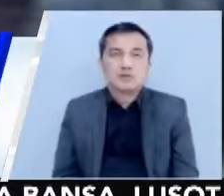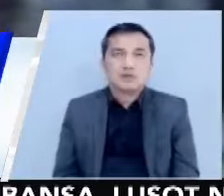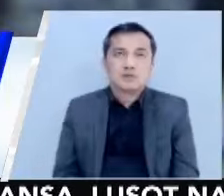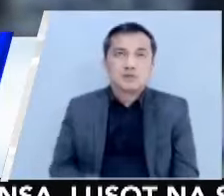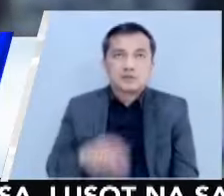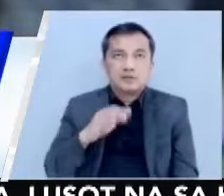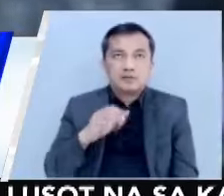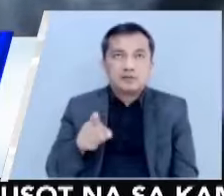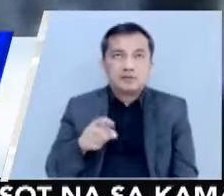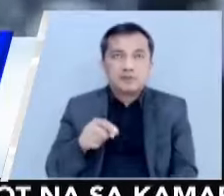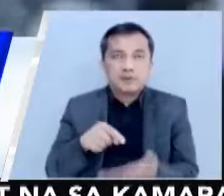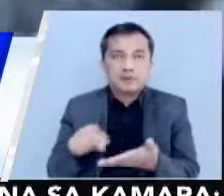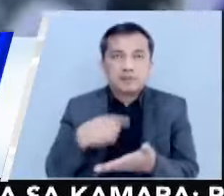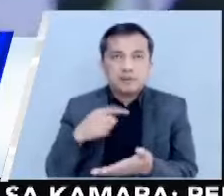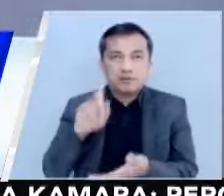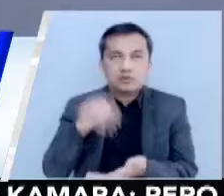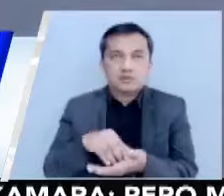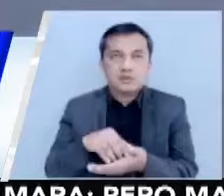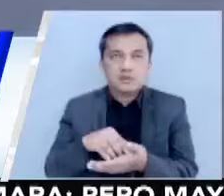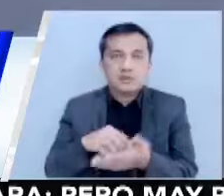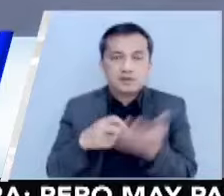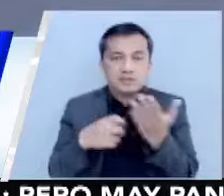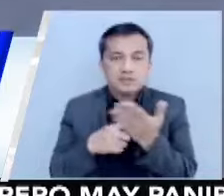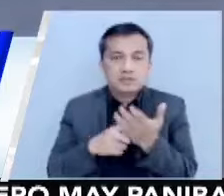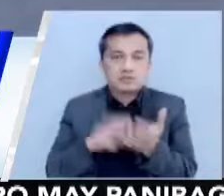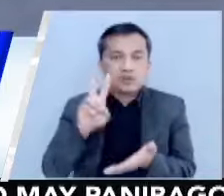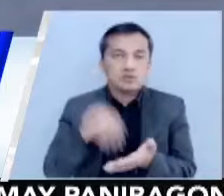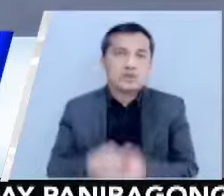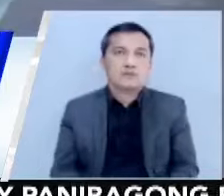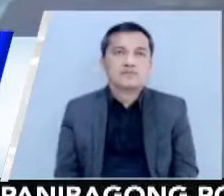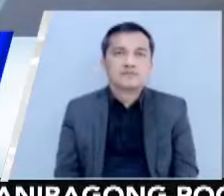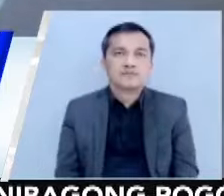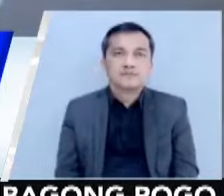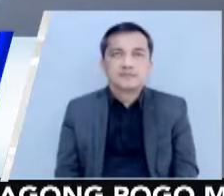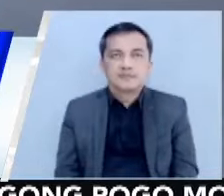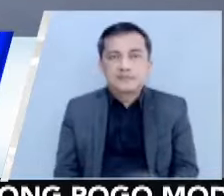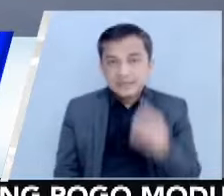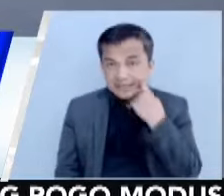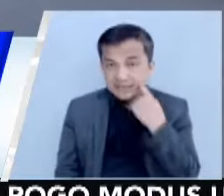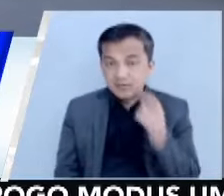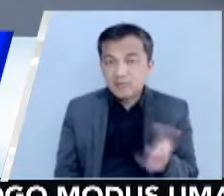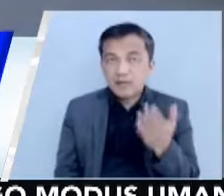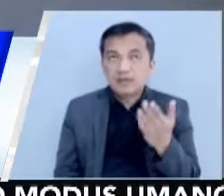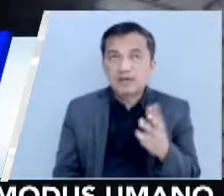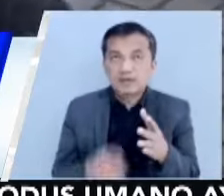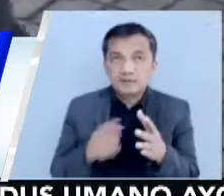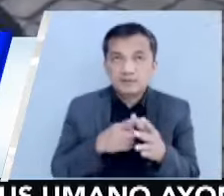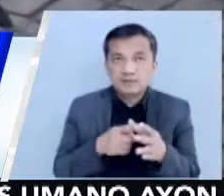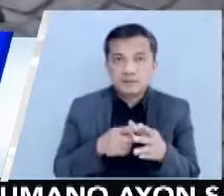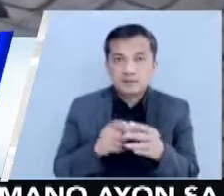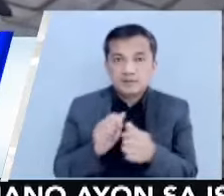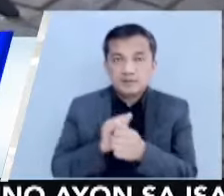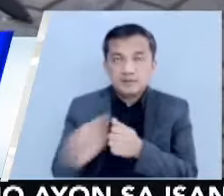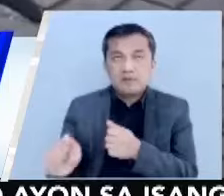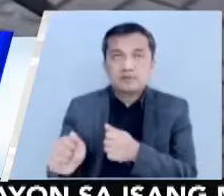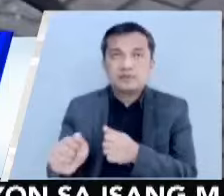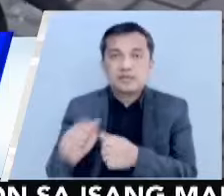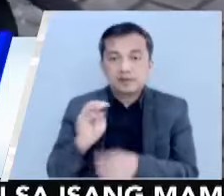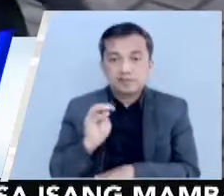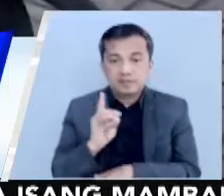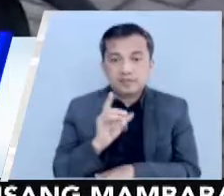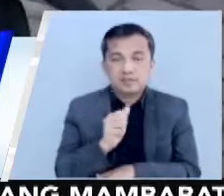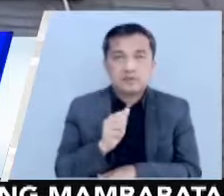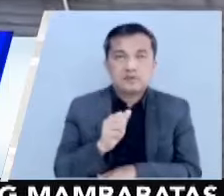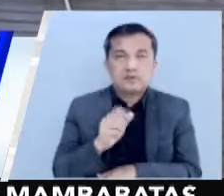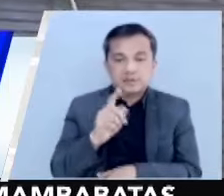plus yung violation ticket na 2,000. Kanina namang umaga, unang pinasadaan ng MMDA ang kahabaan ng Tandangsora Avenue sa